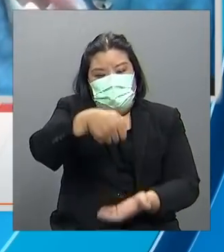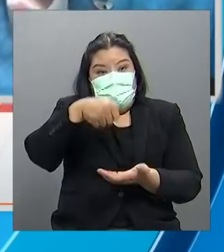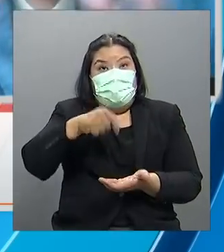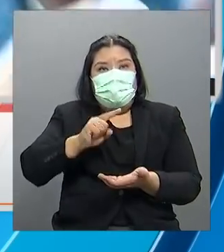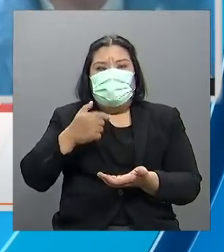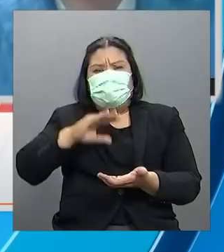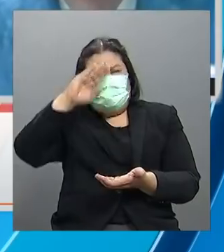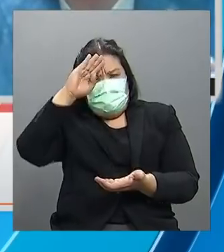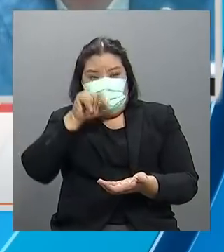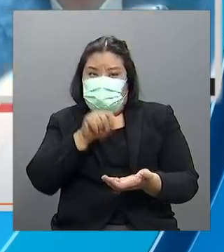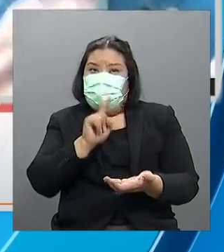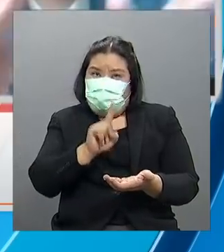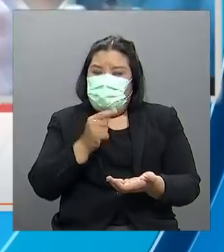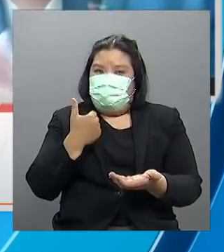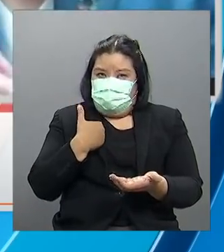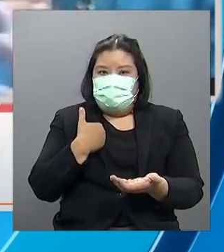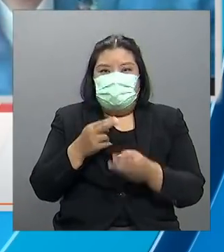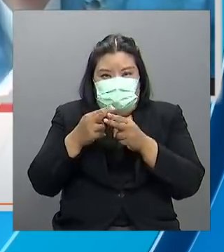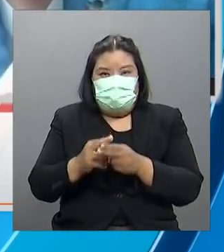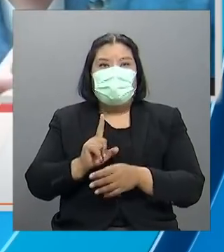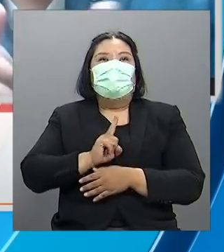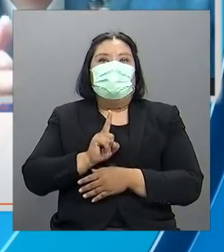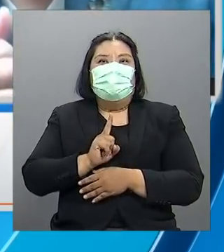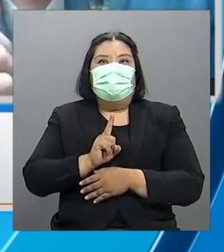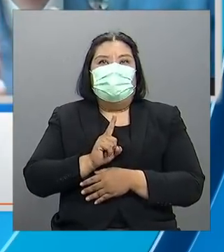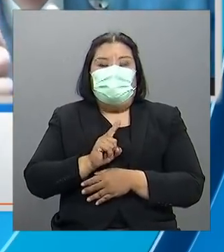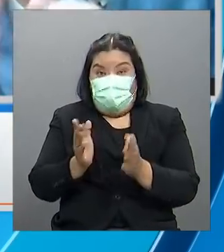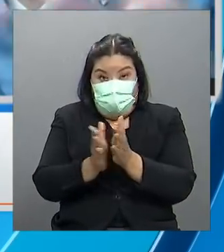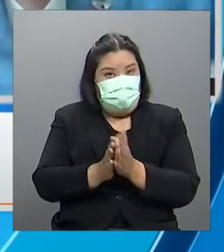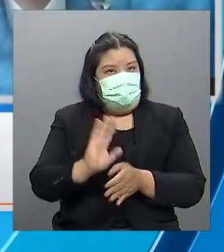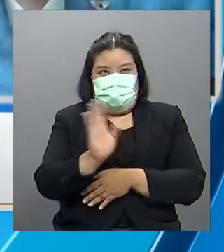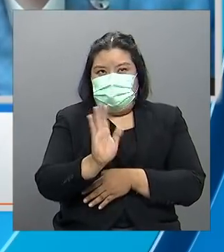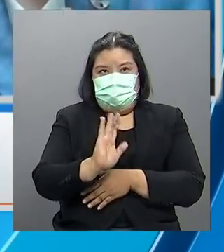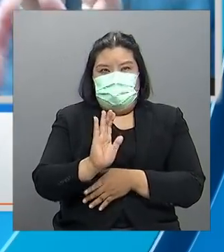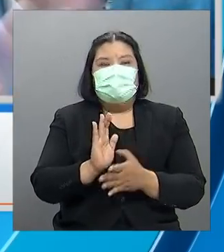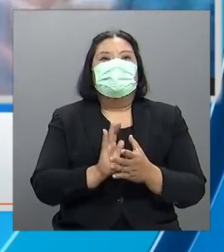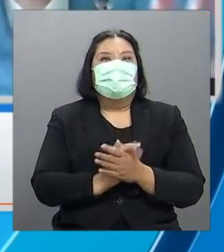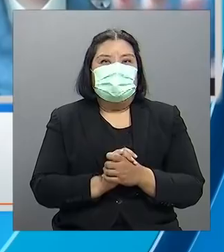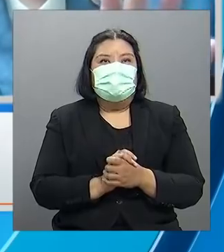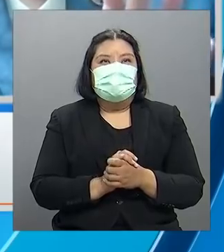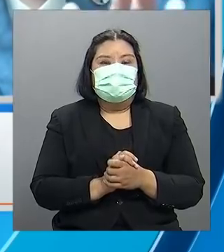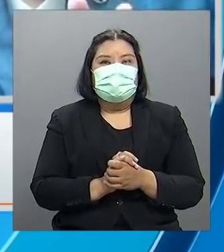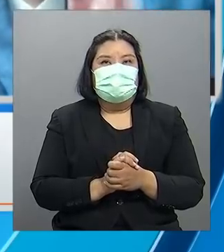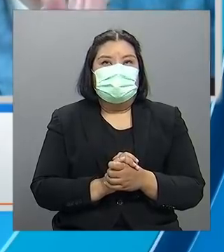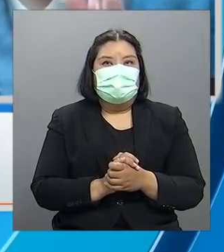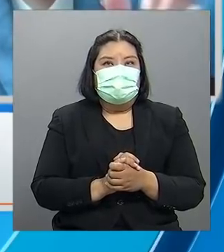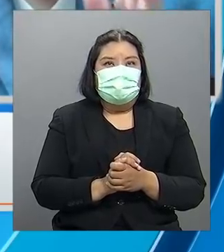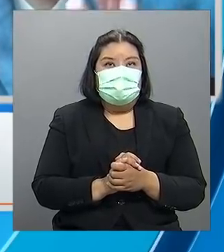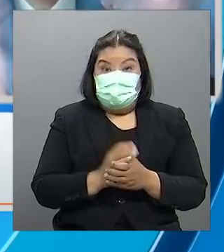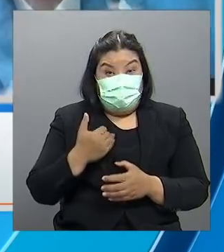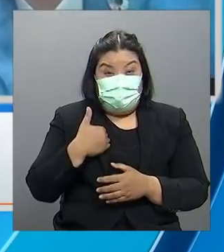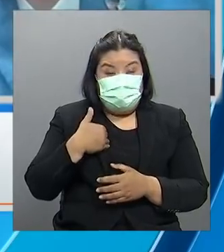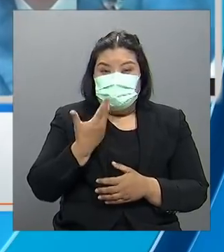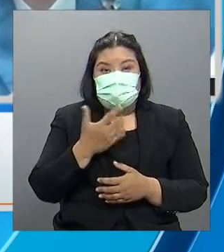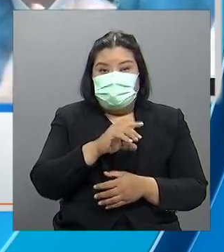ขาต้องกักตัวแยกออกมาแล้วจะใช้ปะปนร่วมกับคนอื่นไม่ได ้ แต่คนถามว่าไปแต่งใช้ได้ไหมคือเราไม่แนะนำแนะนำว่าคุณควรจะต้